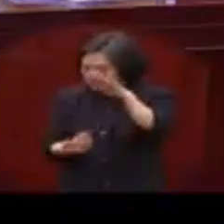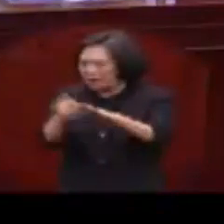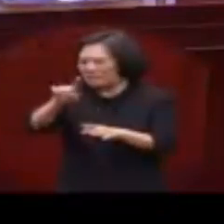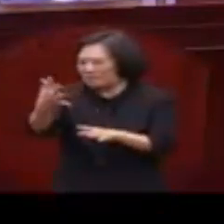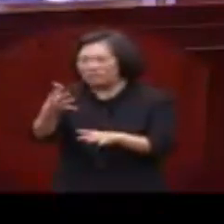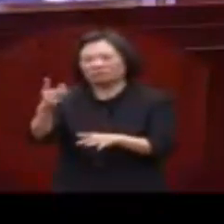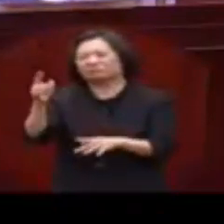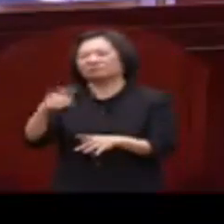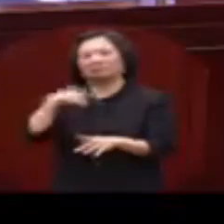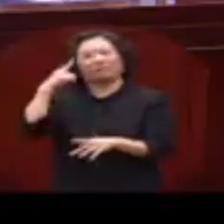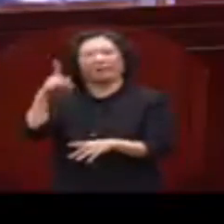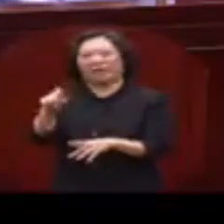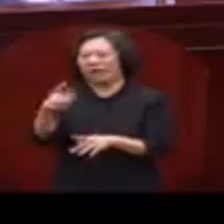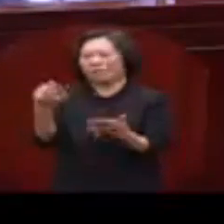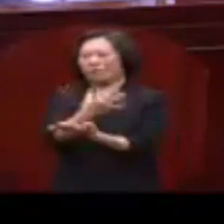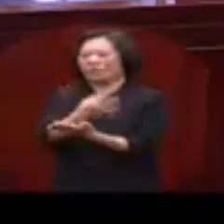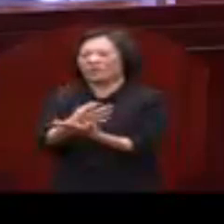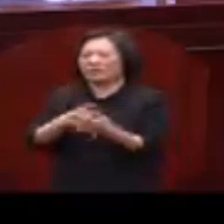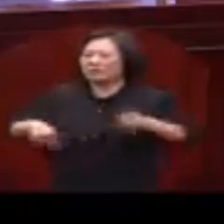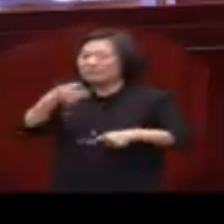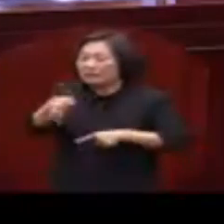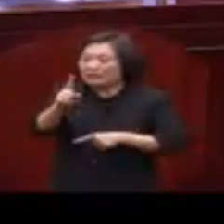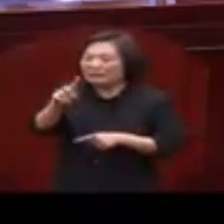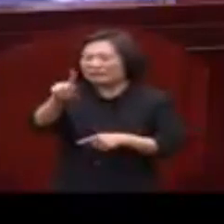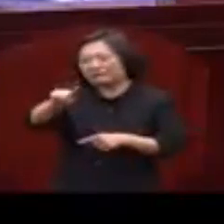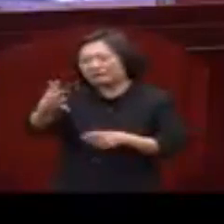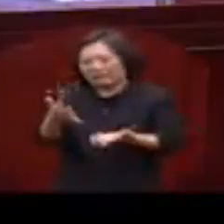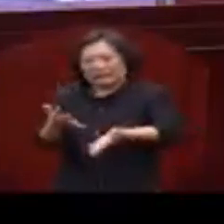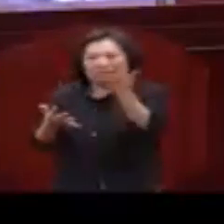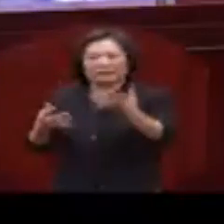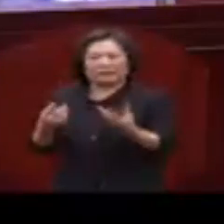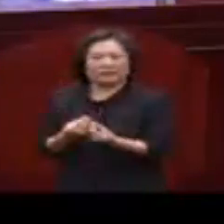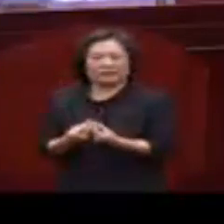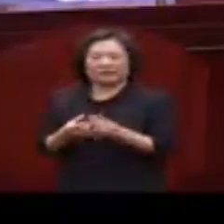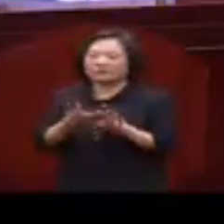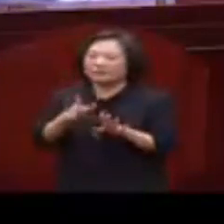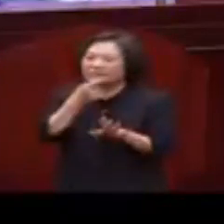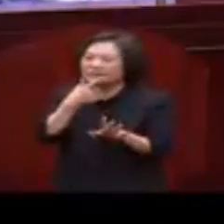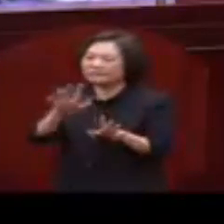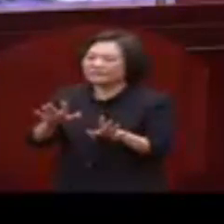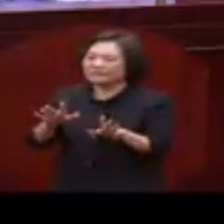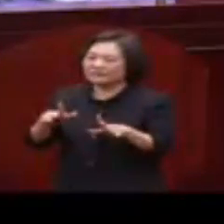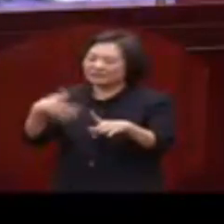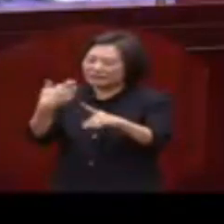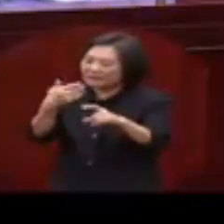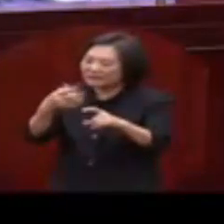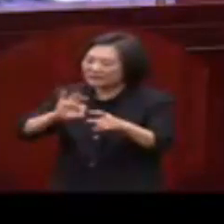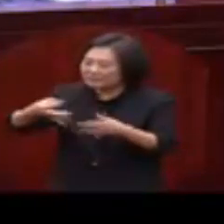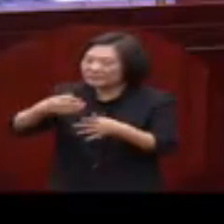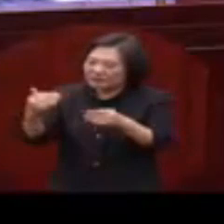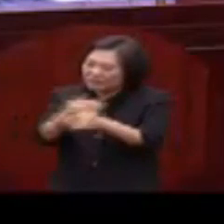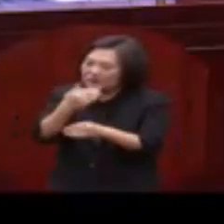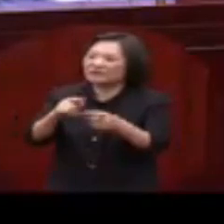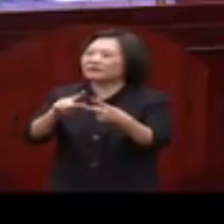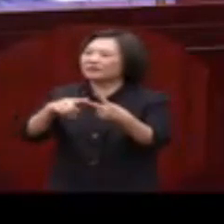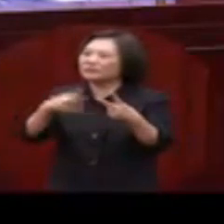做到这个哈，悠游卡一旦这个打破以后，你知道哈，整个台北市的无线交易速度会变快。那我也认为这是